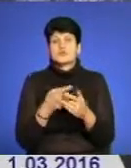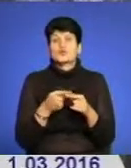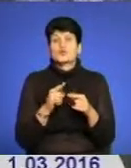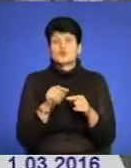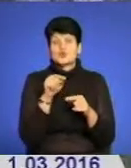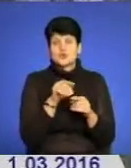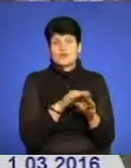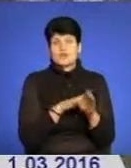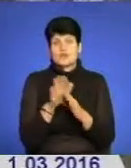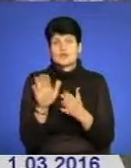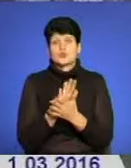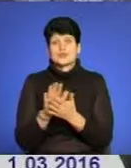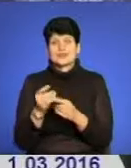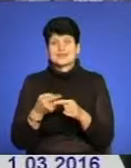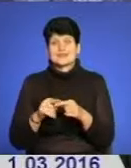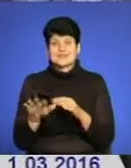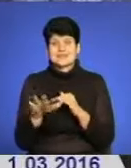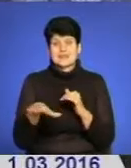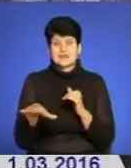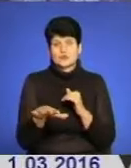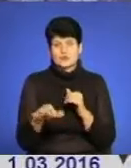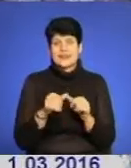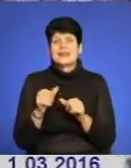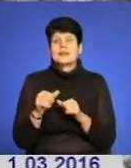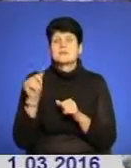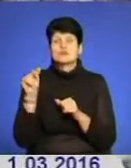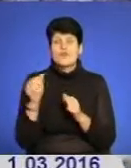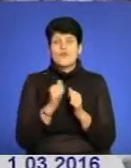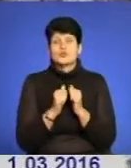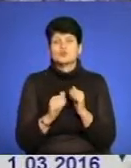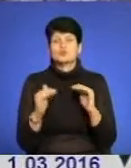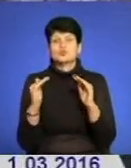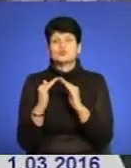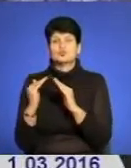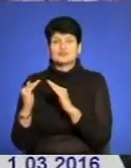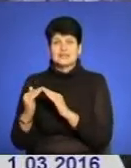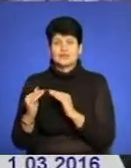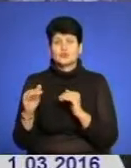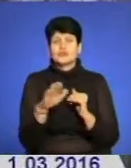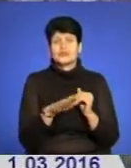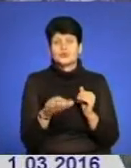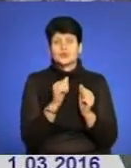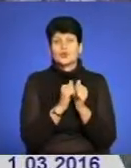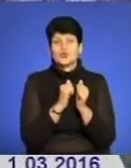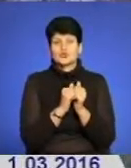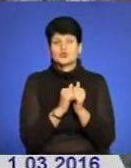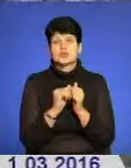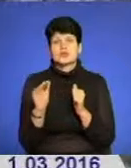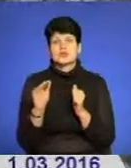до виконання і очистки цих територій. Крім того, в кожному будинку і на території кожного житлового